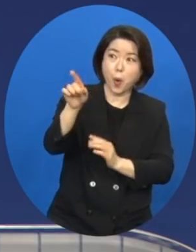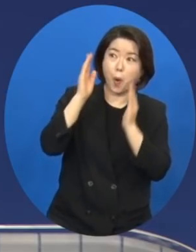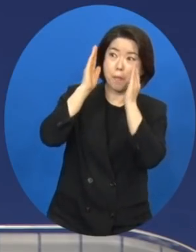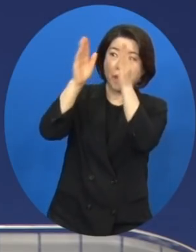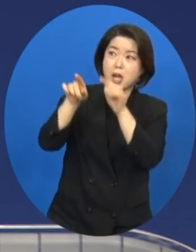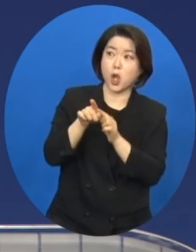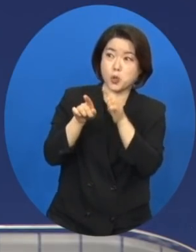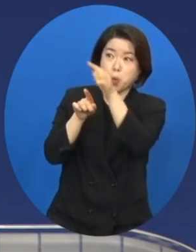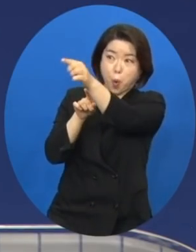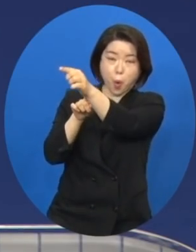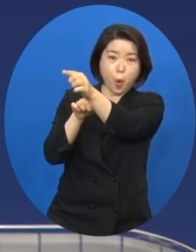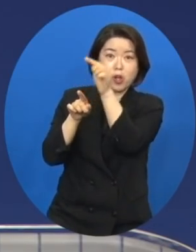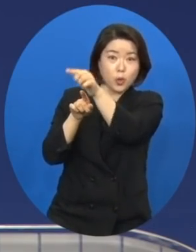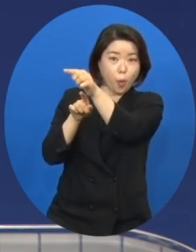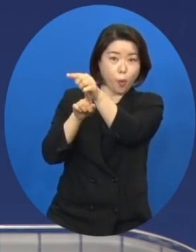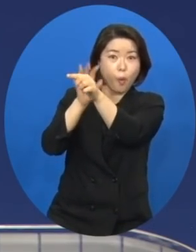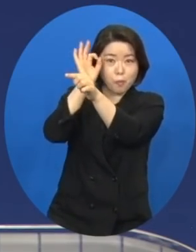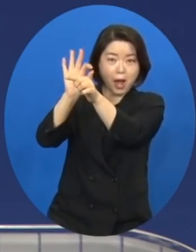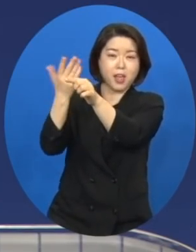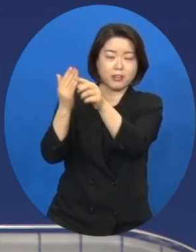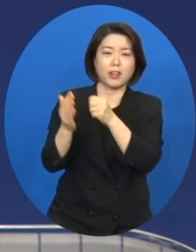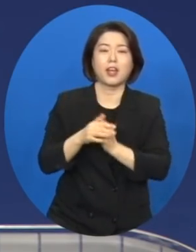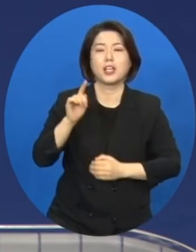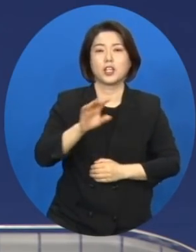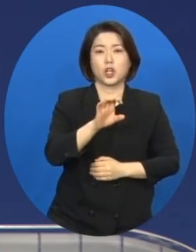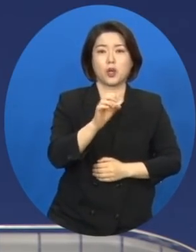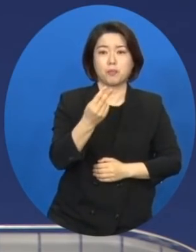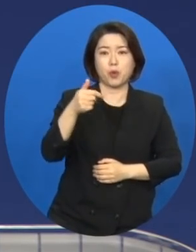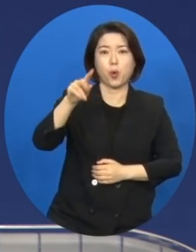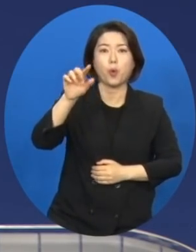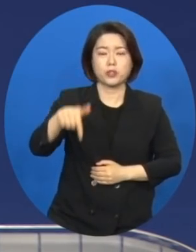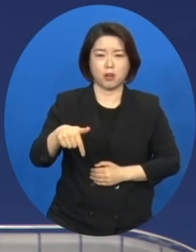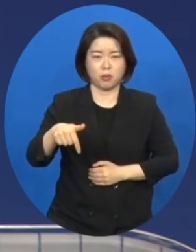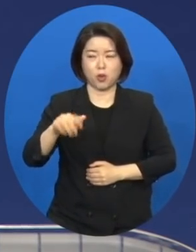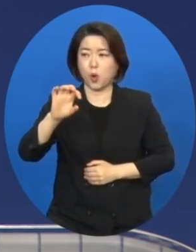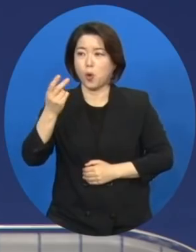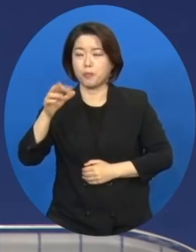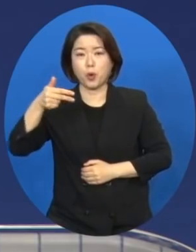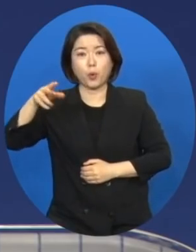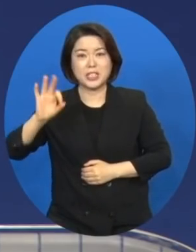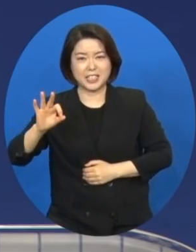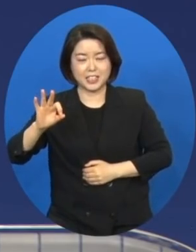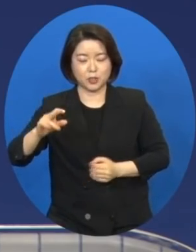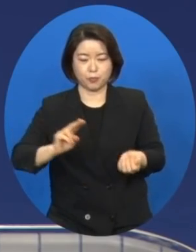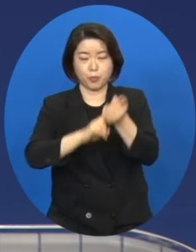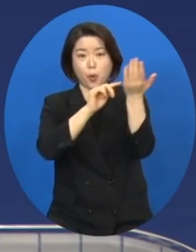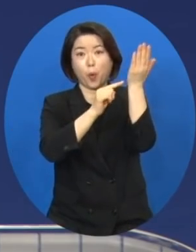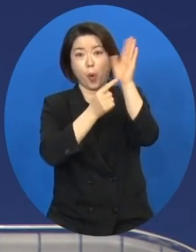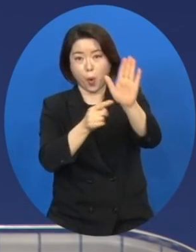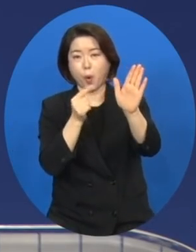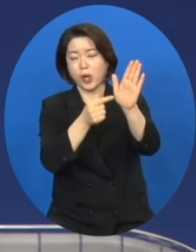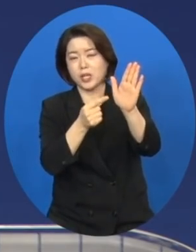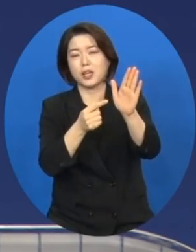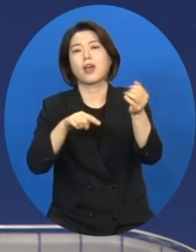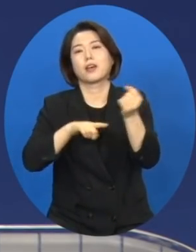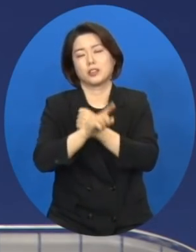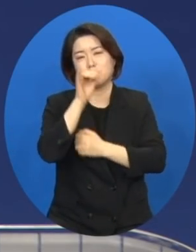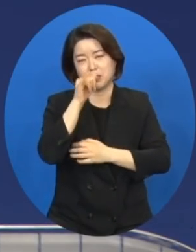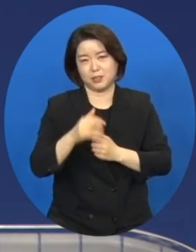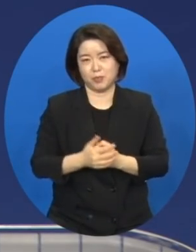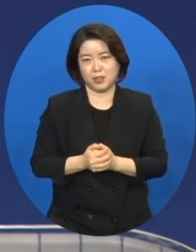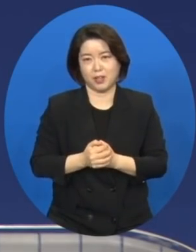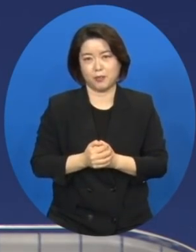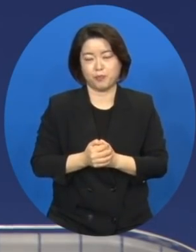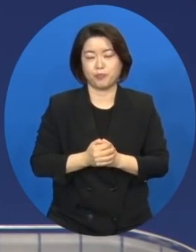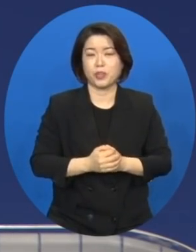뭐냐, 그걸 봐야 된다는 거죠. 이것이 표적, 이 사인의 의미입니다. 예를 들어서 요한복음에 7대